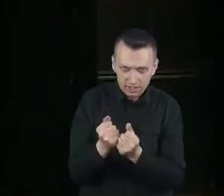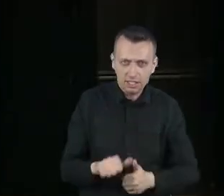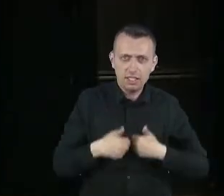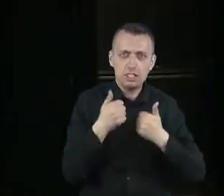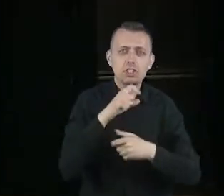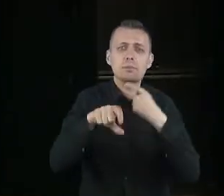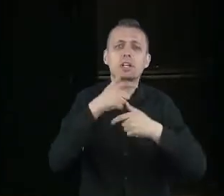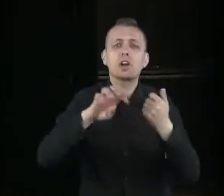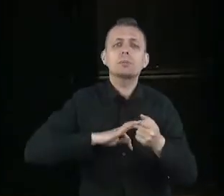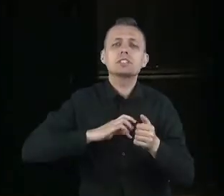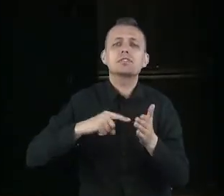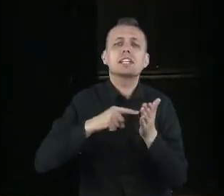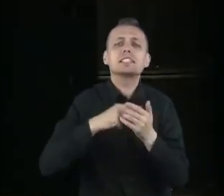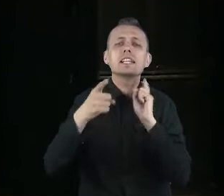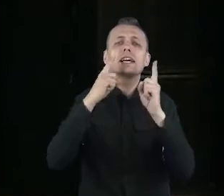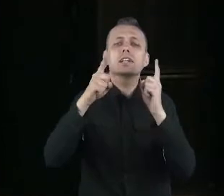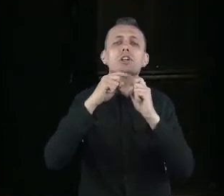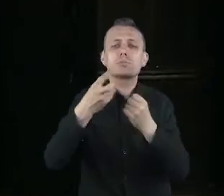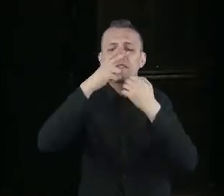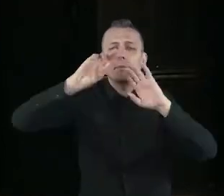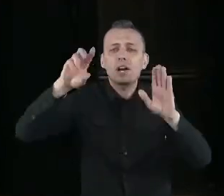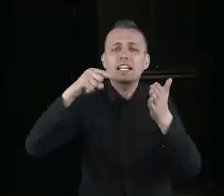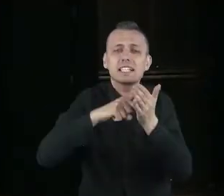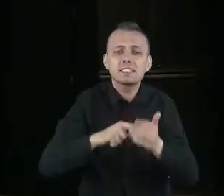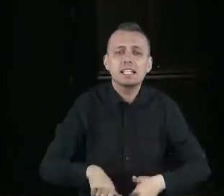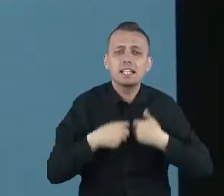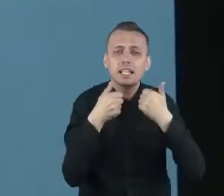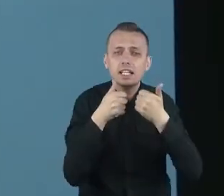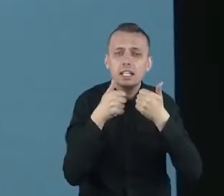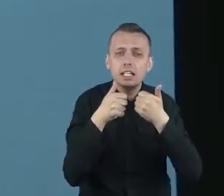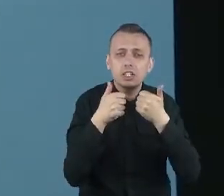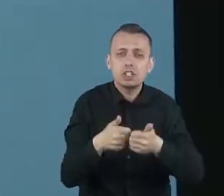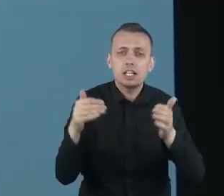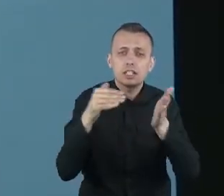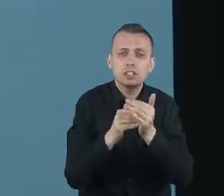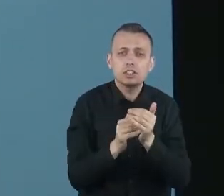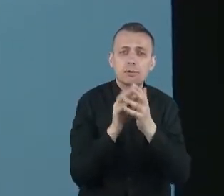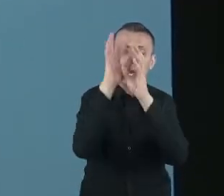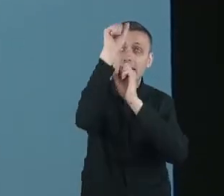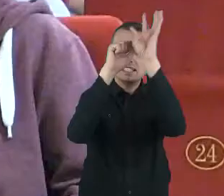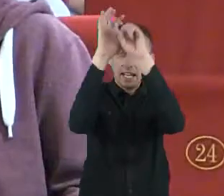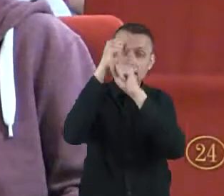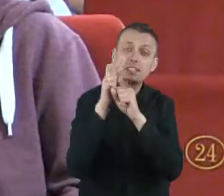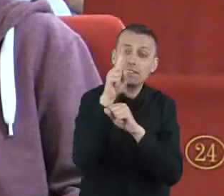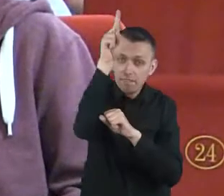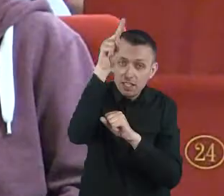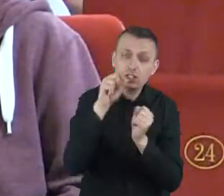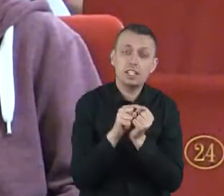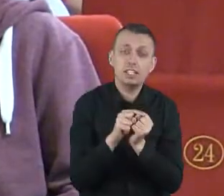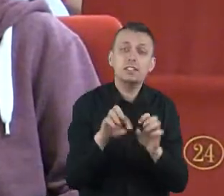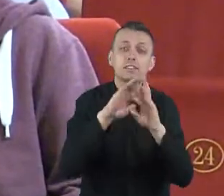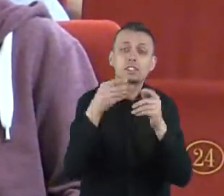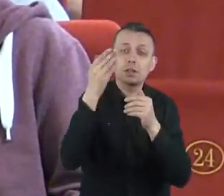Ta rozmowa miała pokazać młodym ludziom, że da się sięgać wyżej i że motywacja nie jest pustym psychologicznym terminem. W